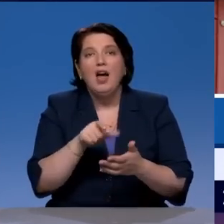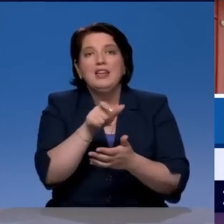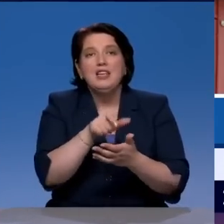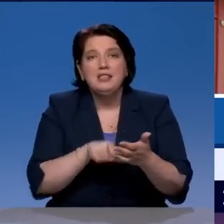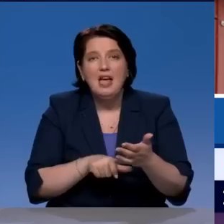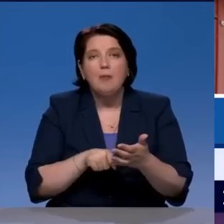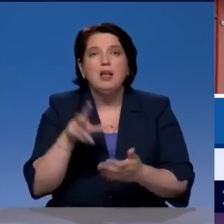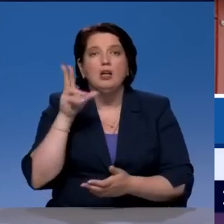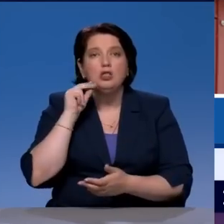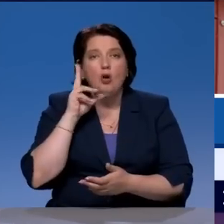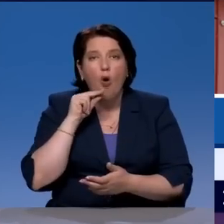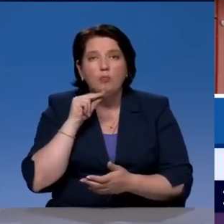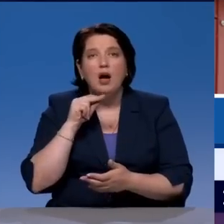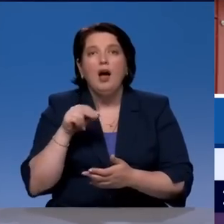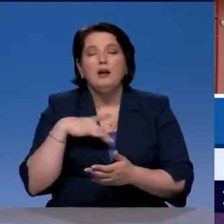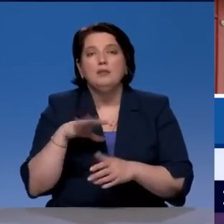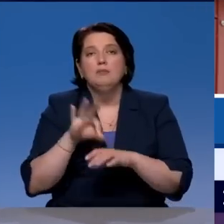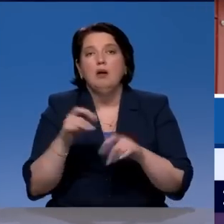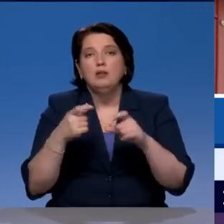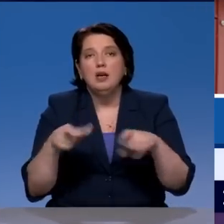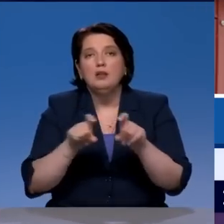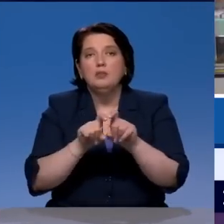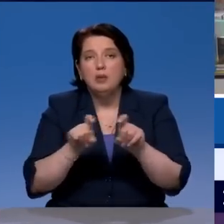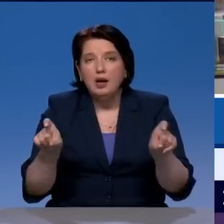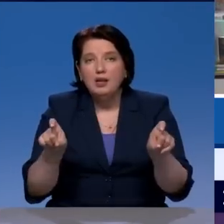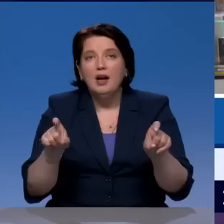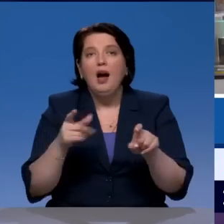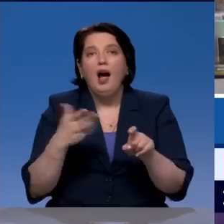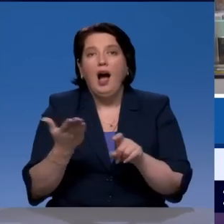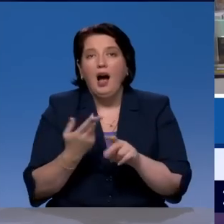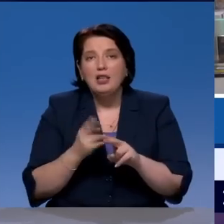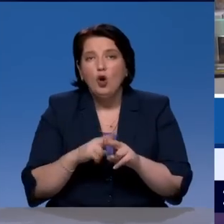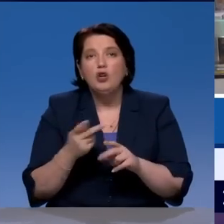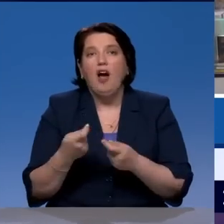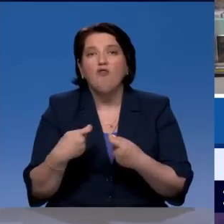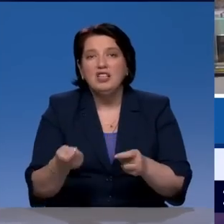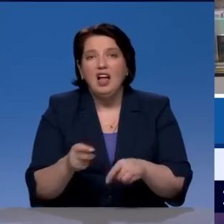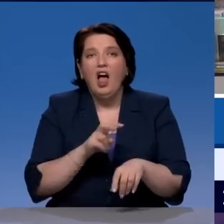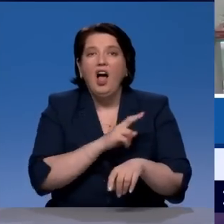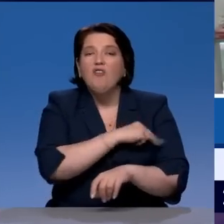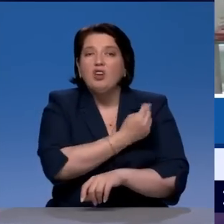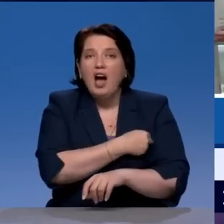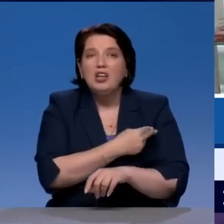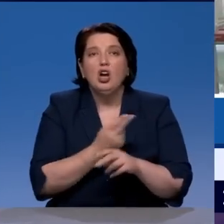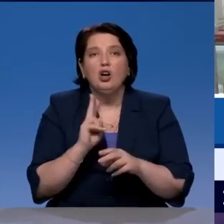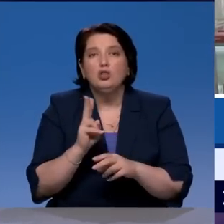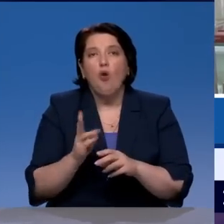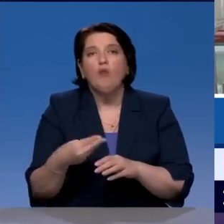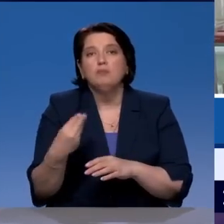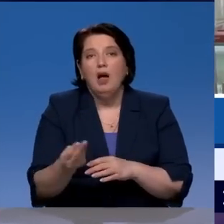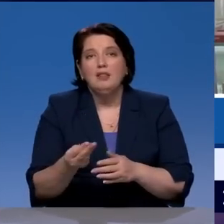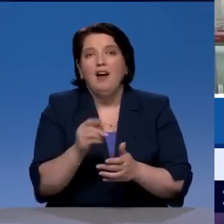дату, указать лечебное учреждение, которое его выдало, то есть врач, от которого выдал рецепт. И,